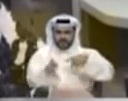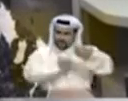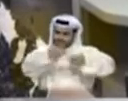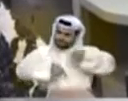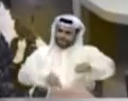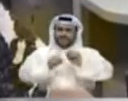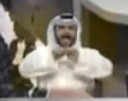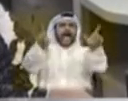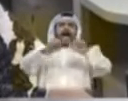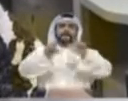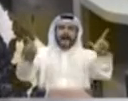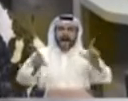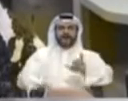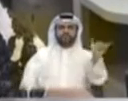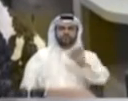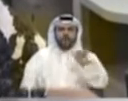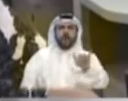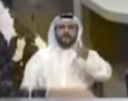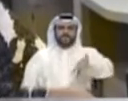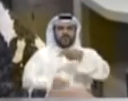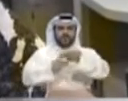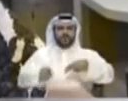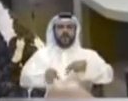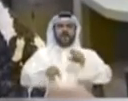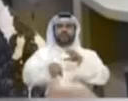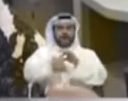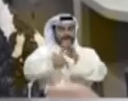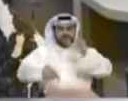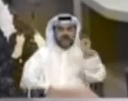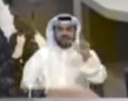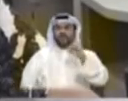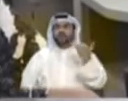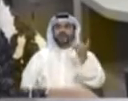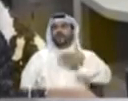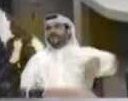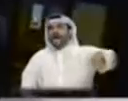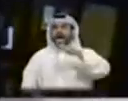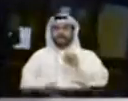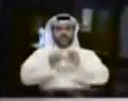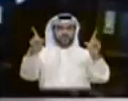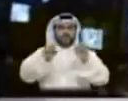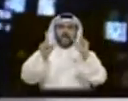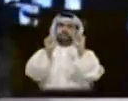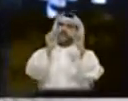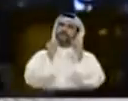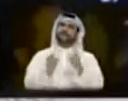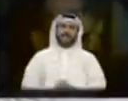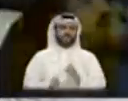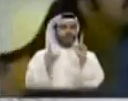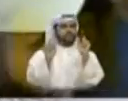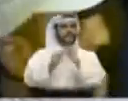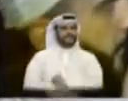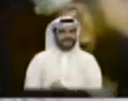الأخبار المهمة في البلد والأمة الإسلامية بأكمل وجه إن شاء الله. جهود